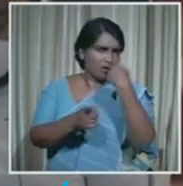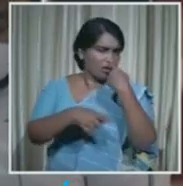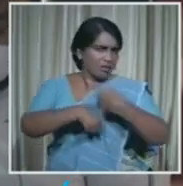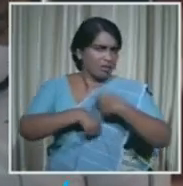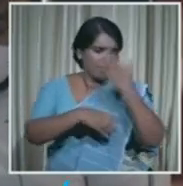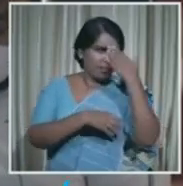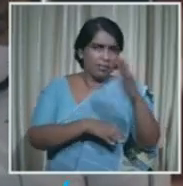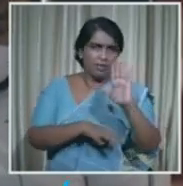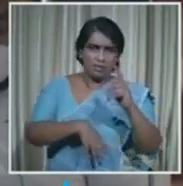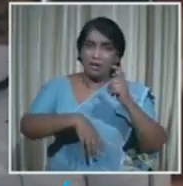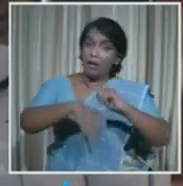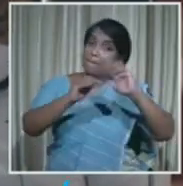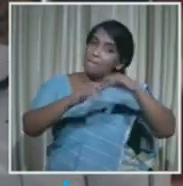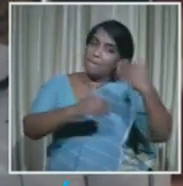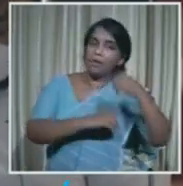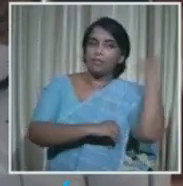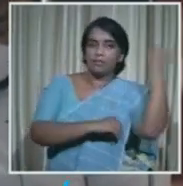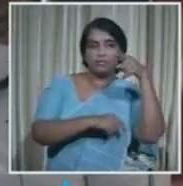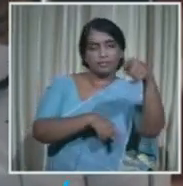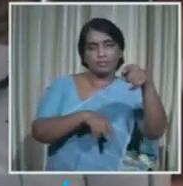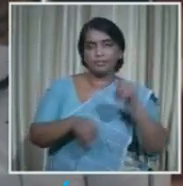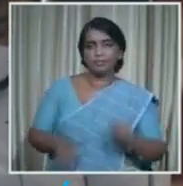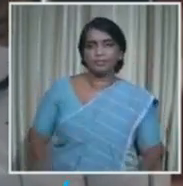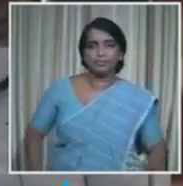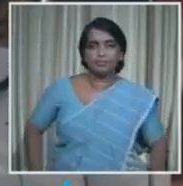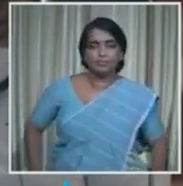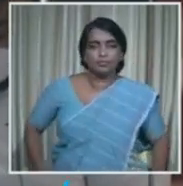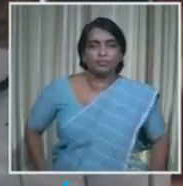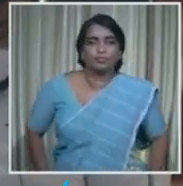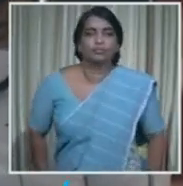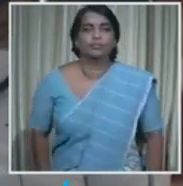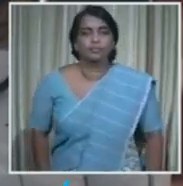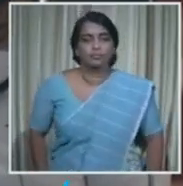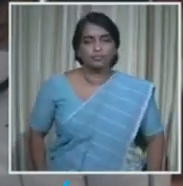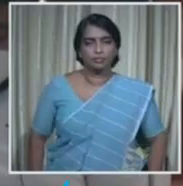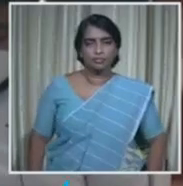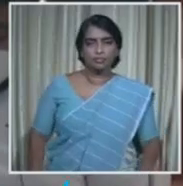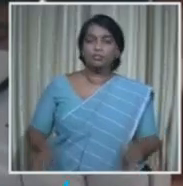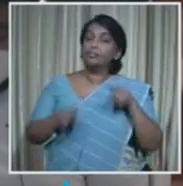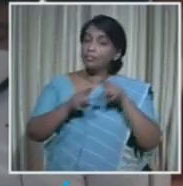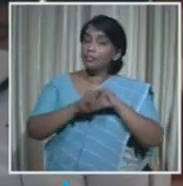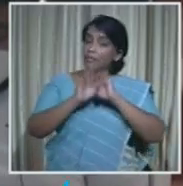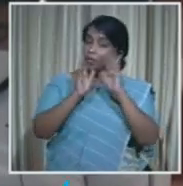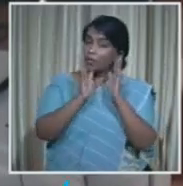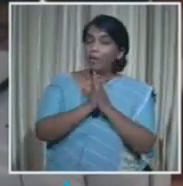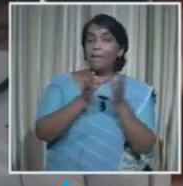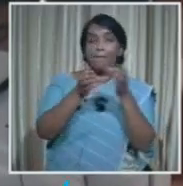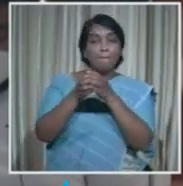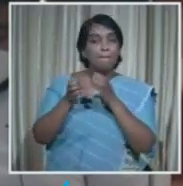lah. Obatuma itu paksa point of order gan. Oh, dana gan. Hari me okkoma paksa agak